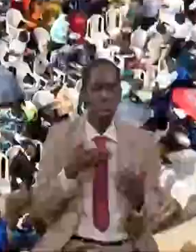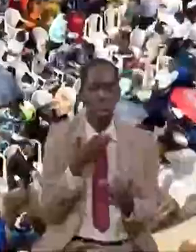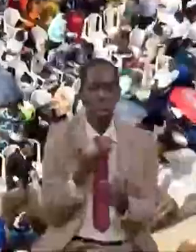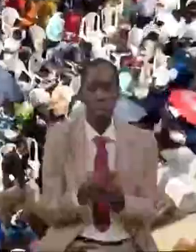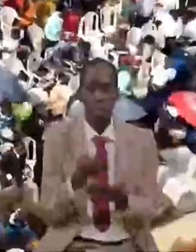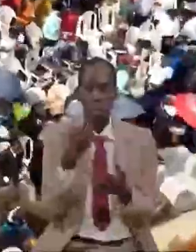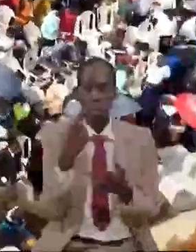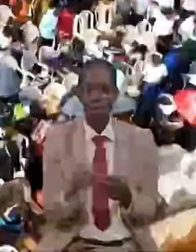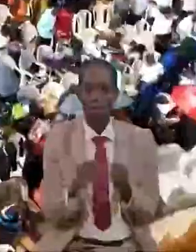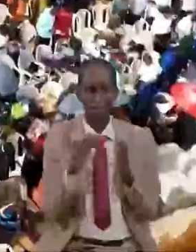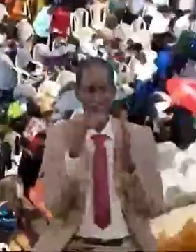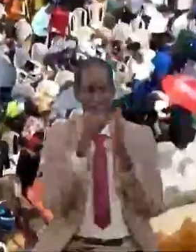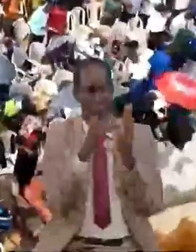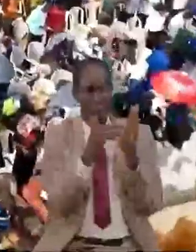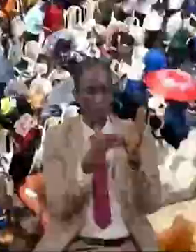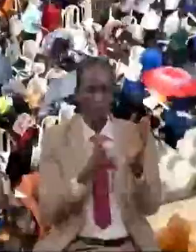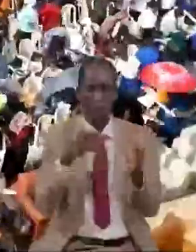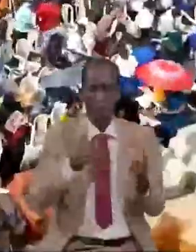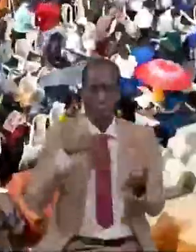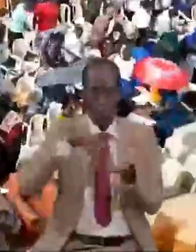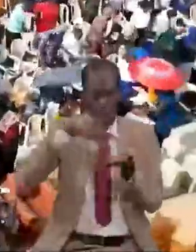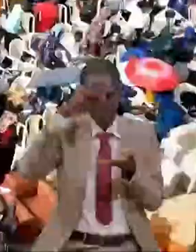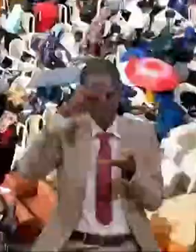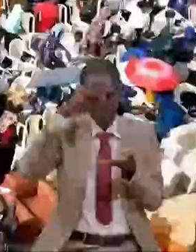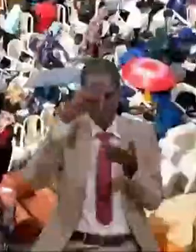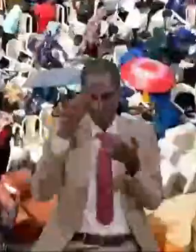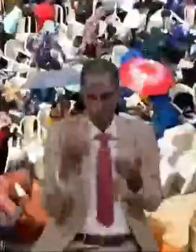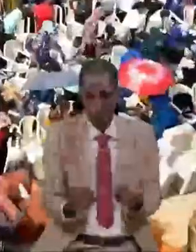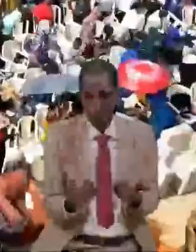entendues, accepte-les.